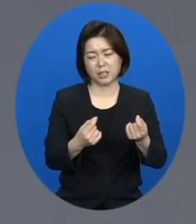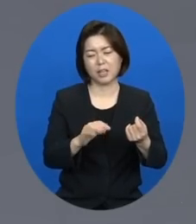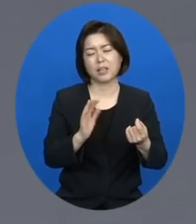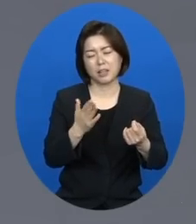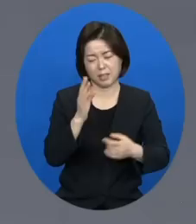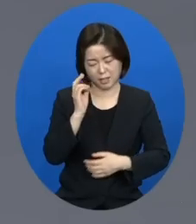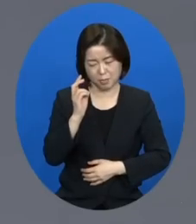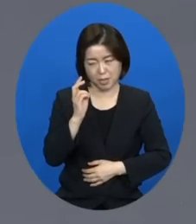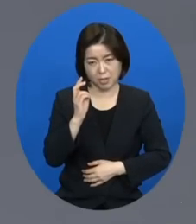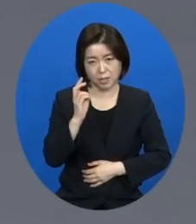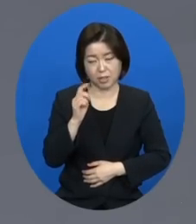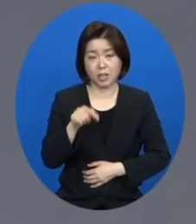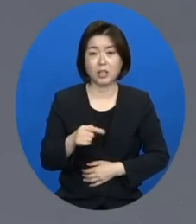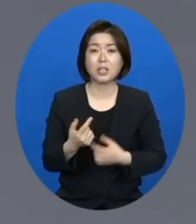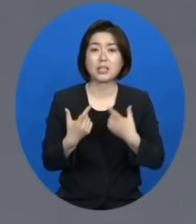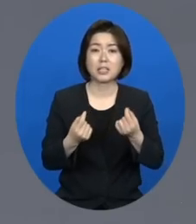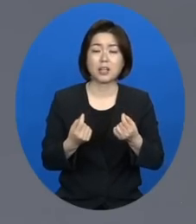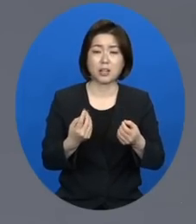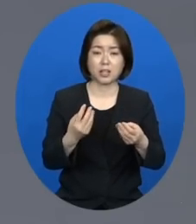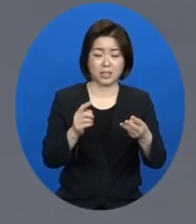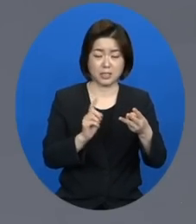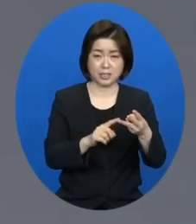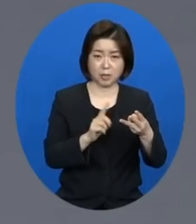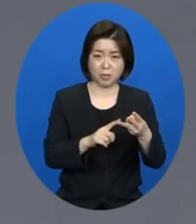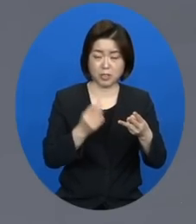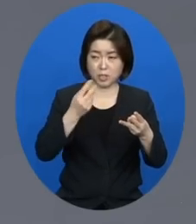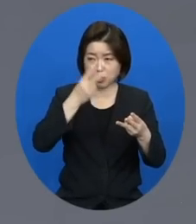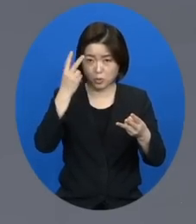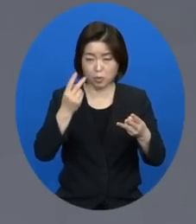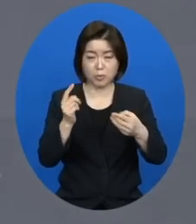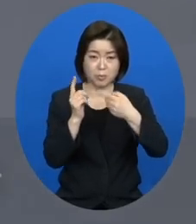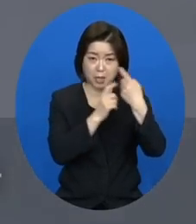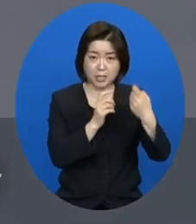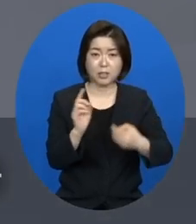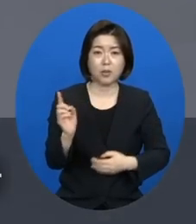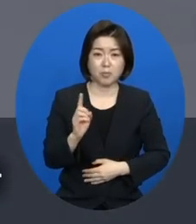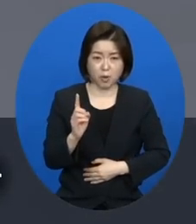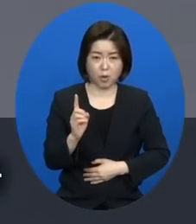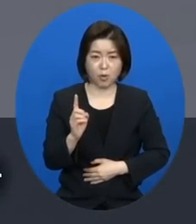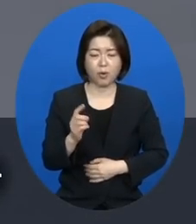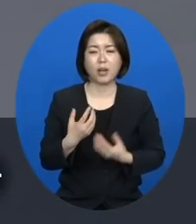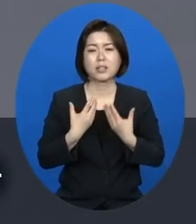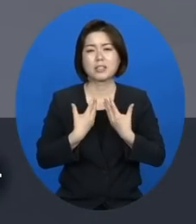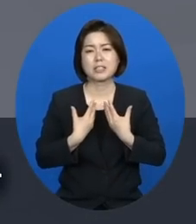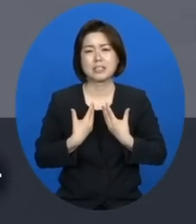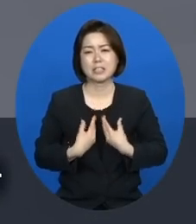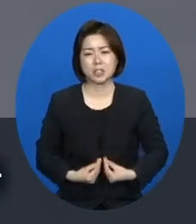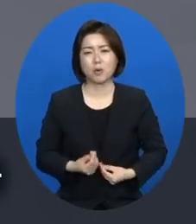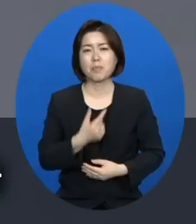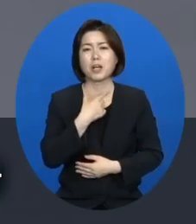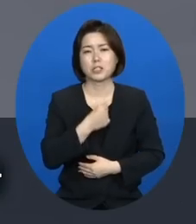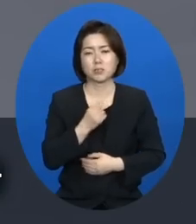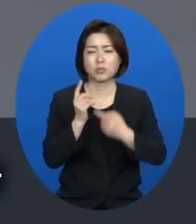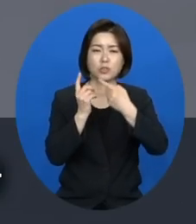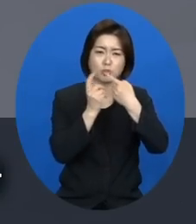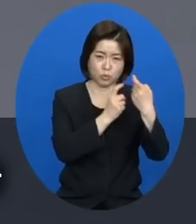거구나. 세 번째로 요셉이 받은 유혹은 절망하고 싶은 유혹입니다.